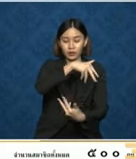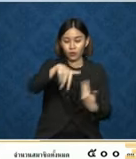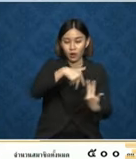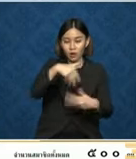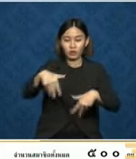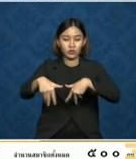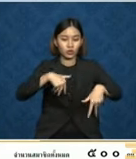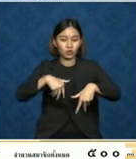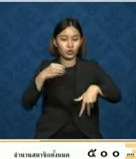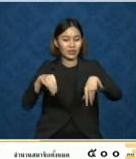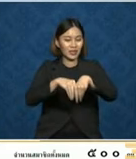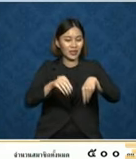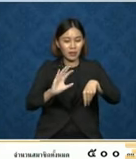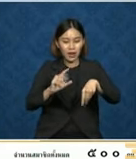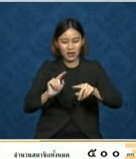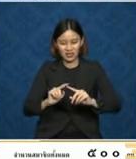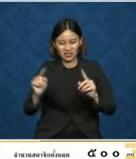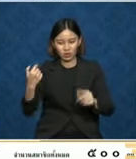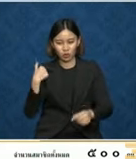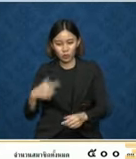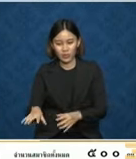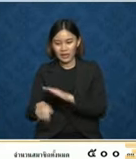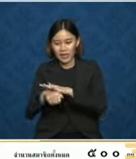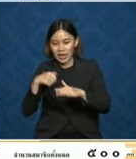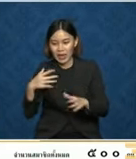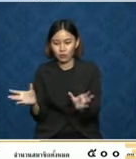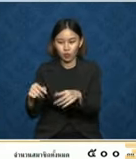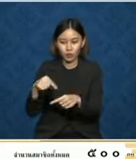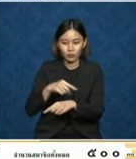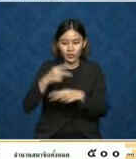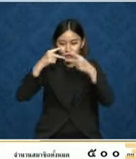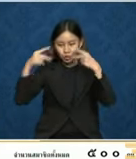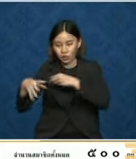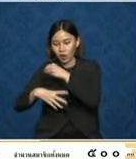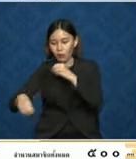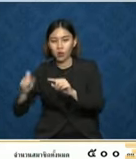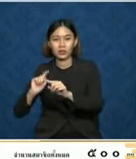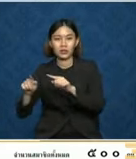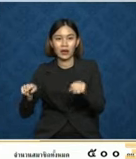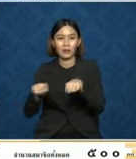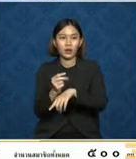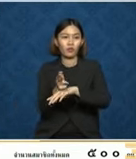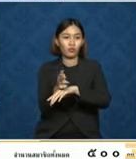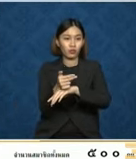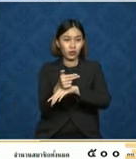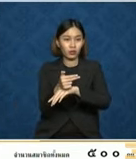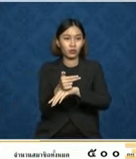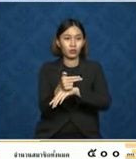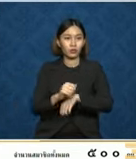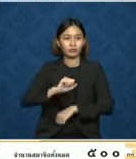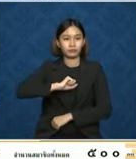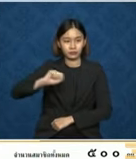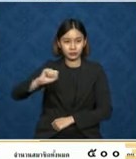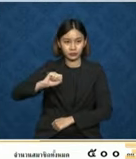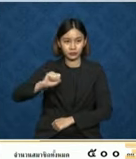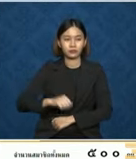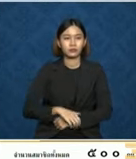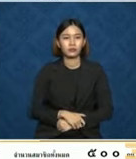และชุมชนโดยรอบเท่านั้นแต่ยังเป็นแหล่งมั่วสุมที่เสี่ยงต่อการเกิดอาชญากรรมดังคลิปวิดีโอนะครับที่อยู่ด้านขวาของสไลด์